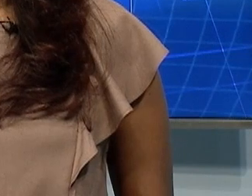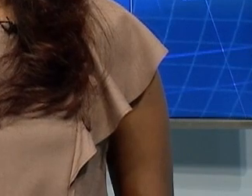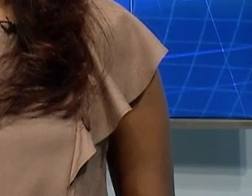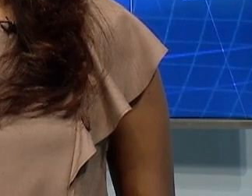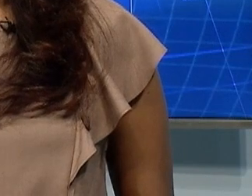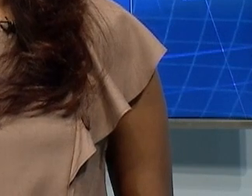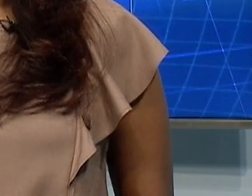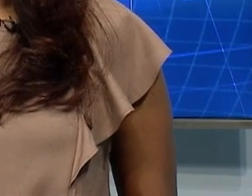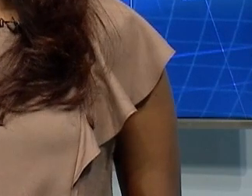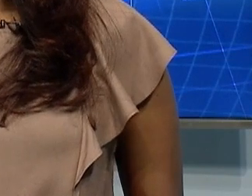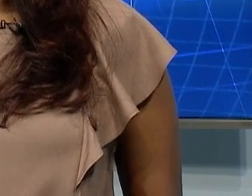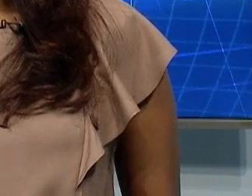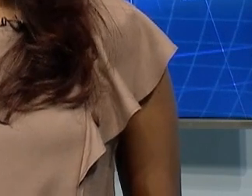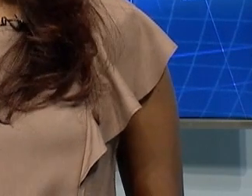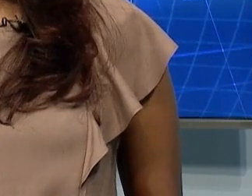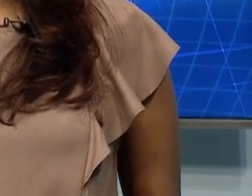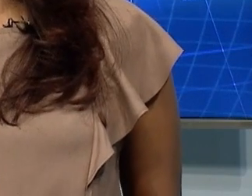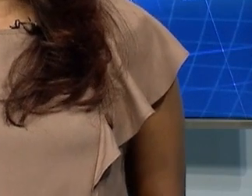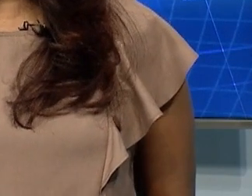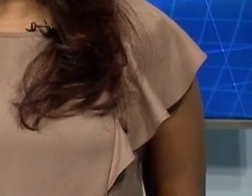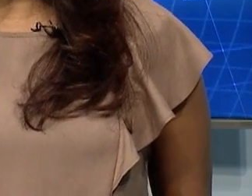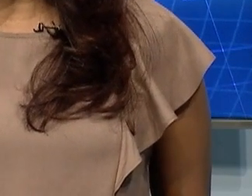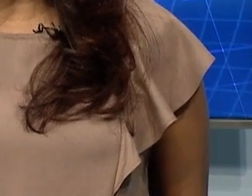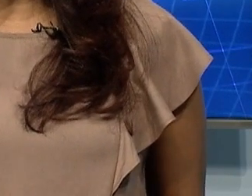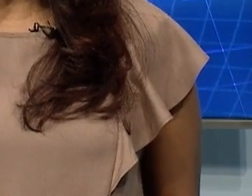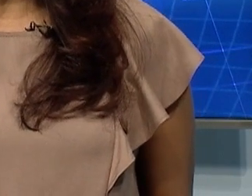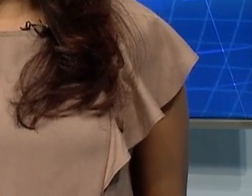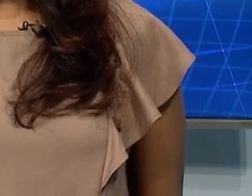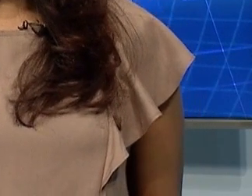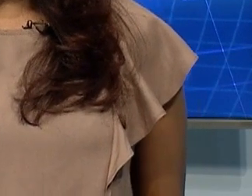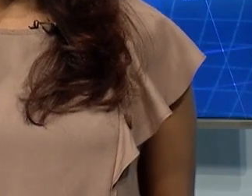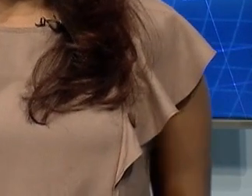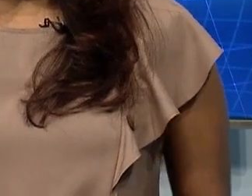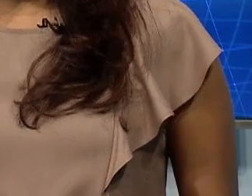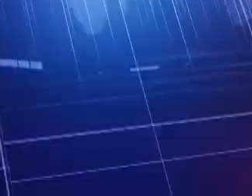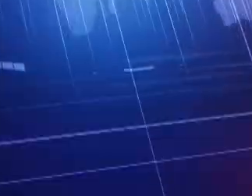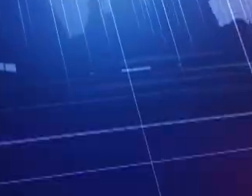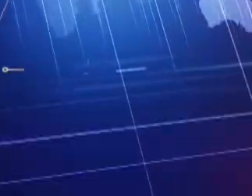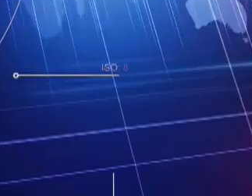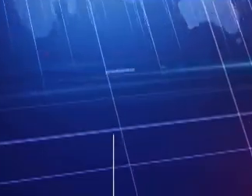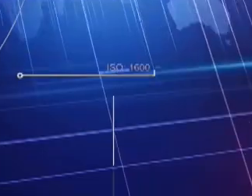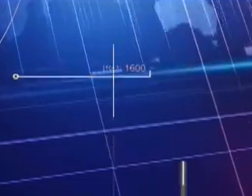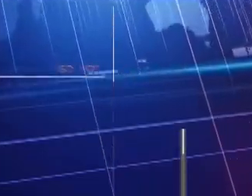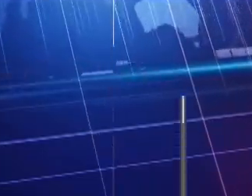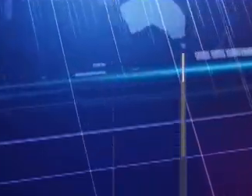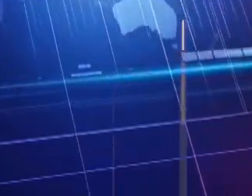gisteren op de reguliere persconferentie van het COVID-19 managementteam.